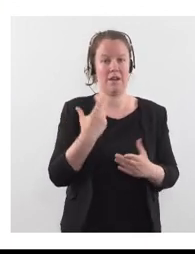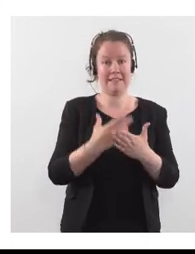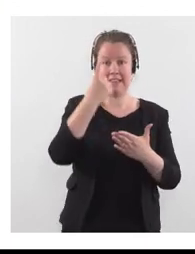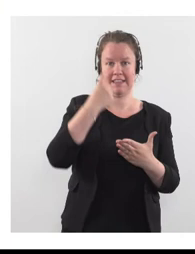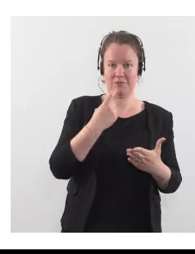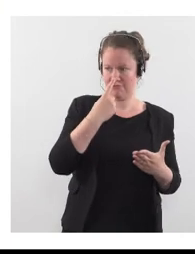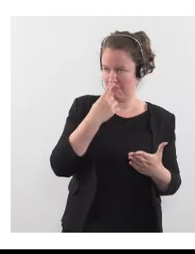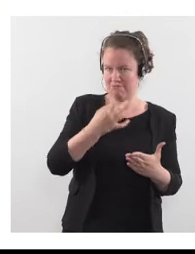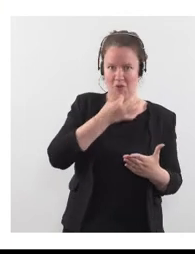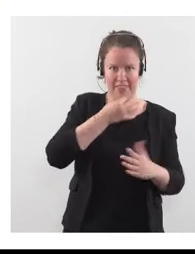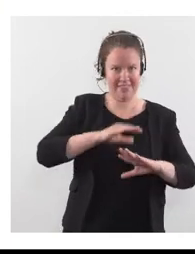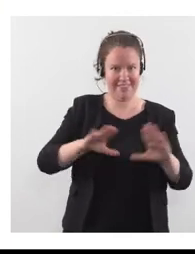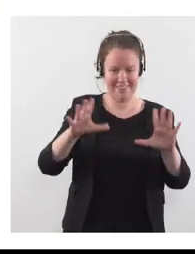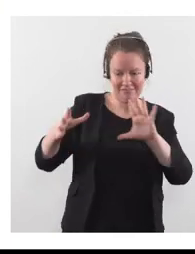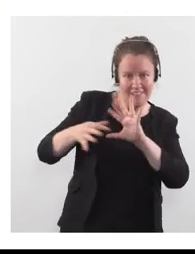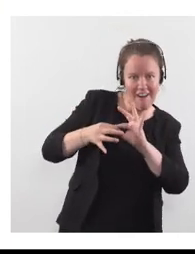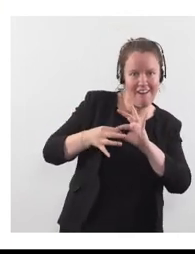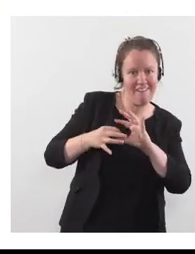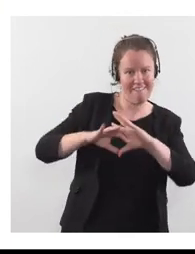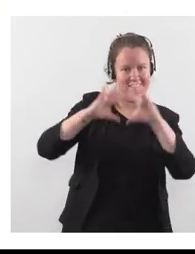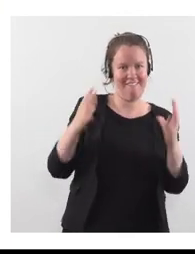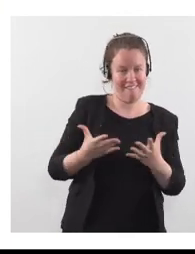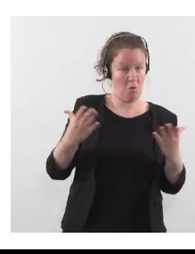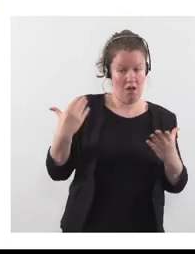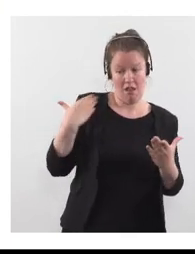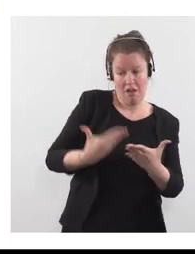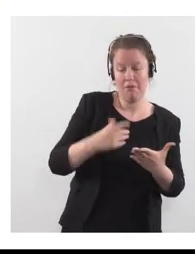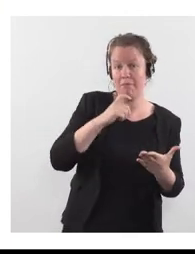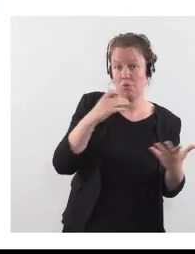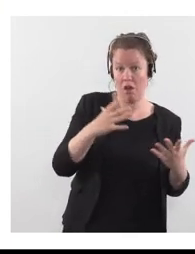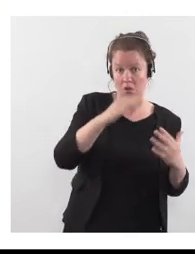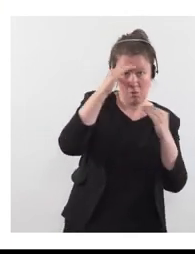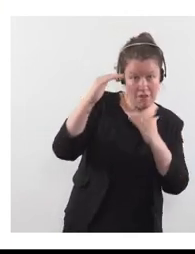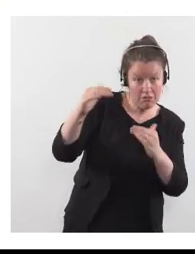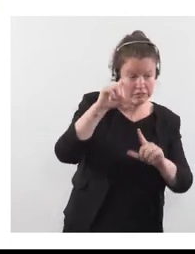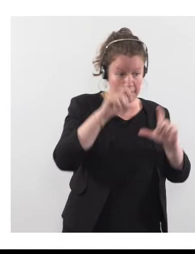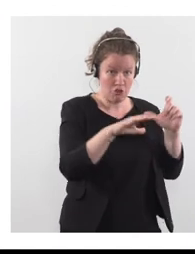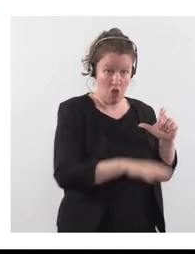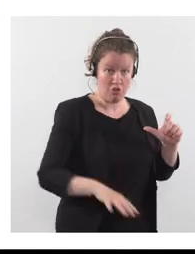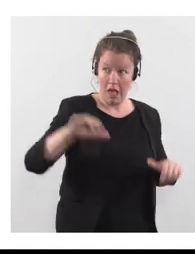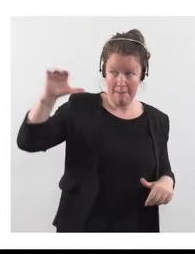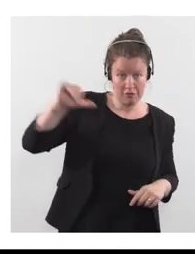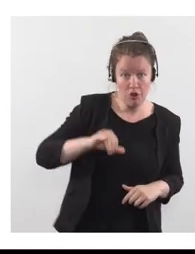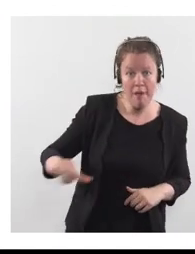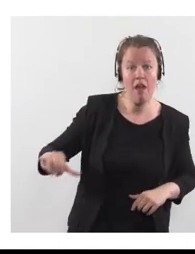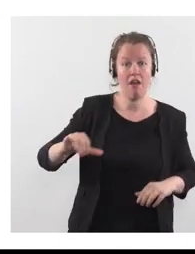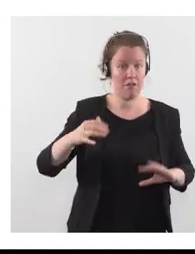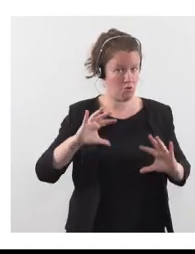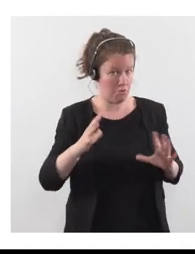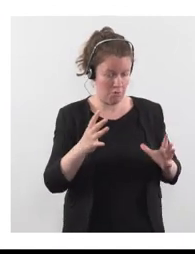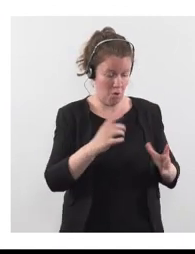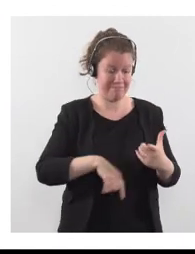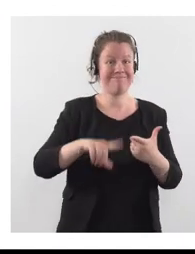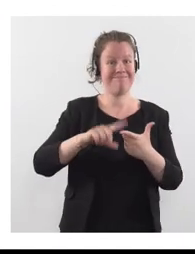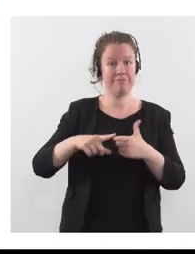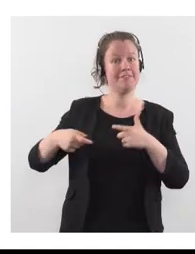pour cela, pour relier ces questions de confiance, de non-recours au droit, et de problème donc de financement,